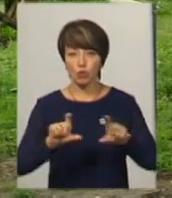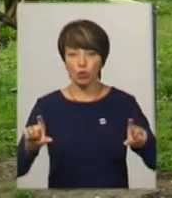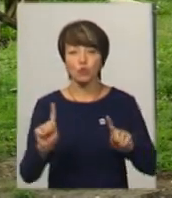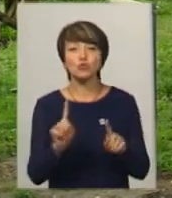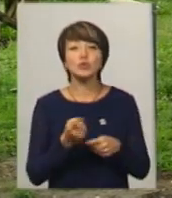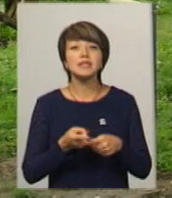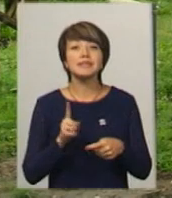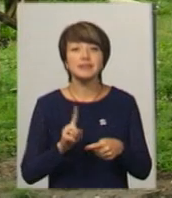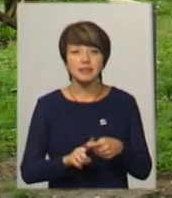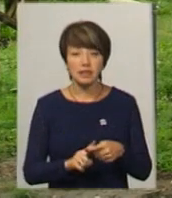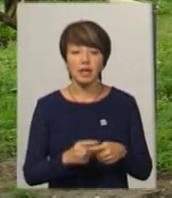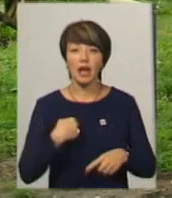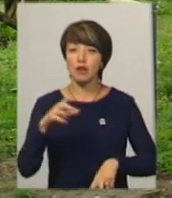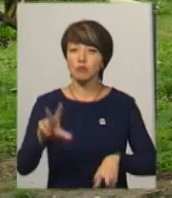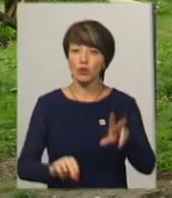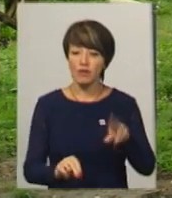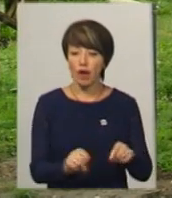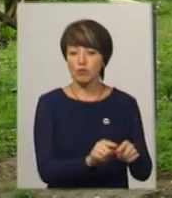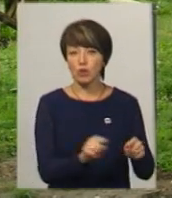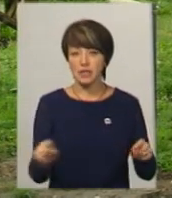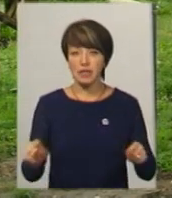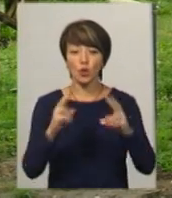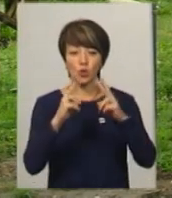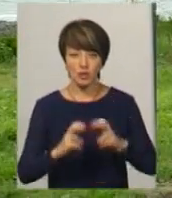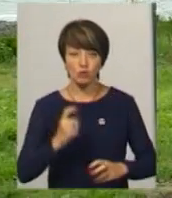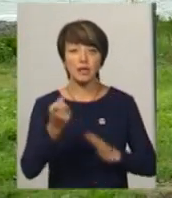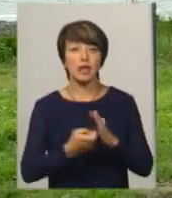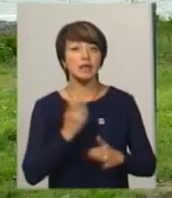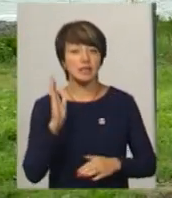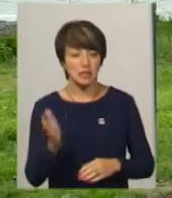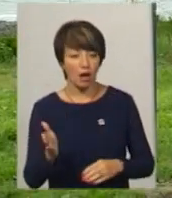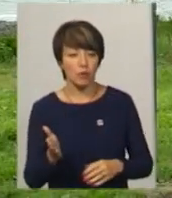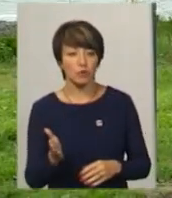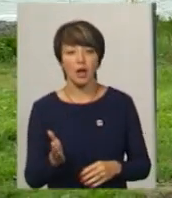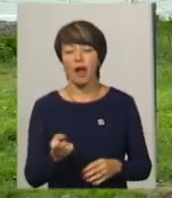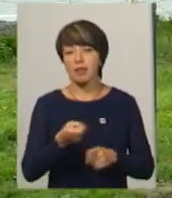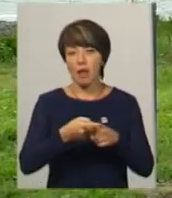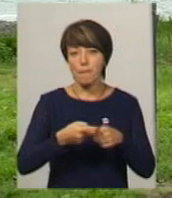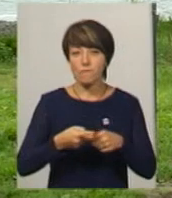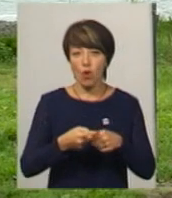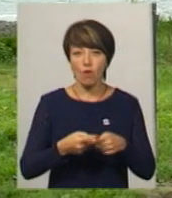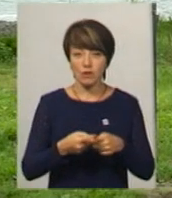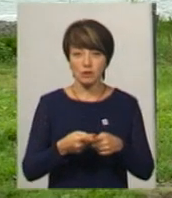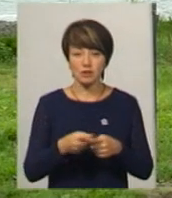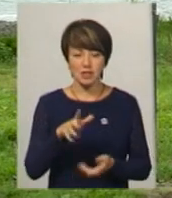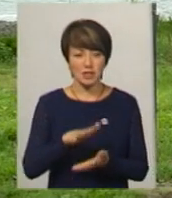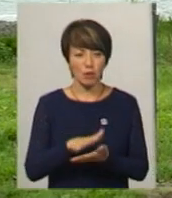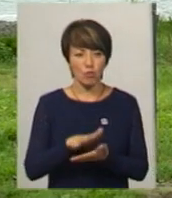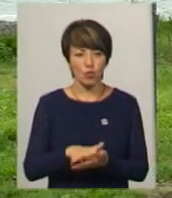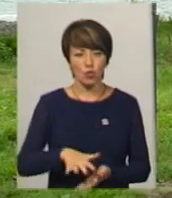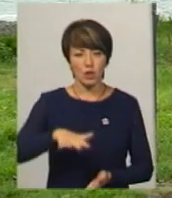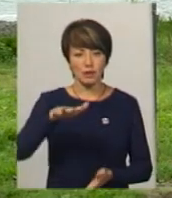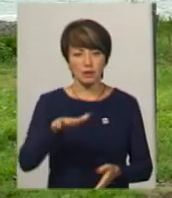це за споруда, я сподіваюся, в процесі досліджень ми дізнаємось. Вона наполовину замулена